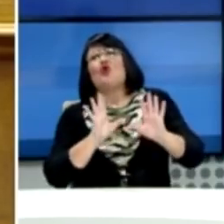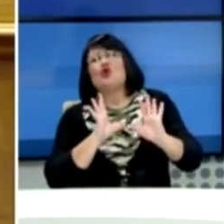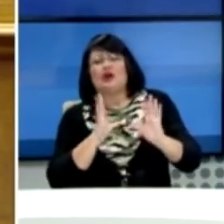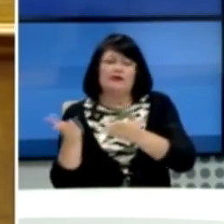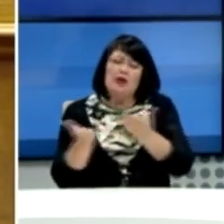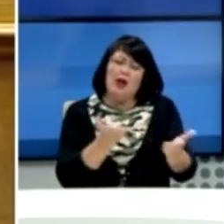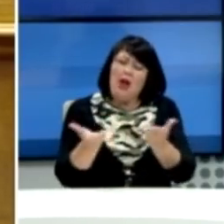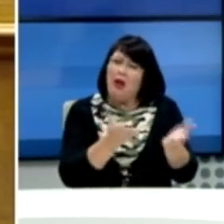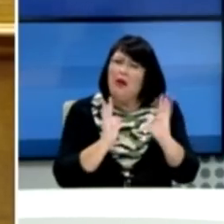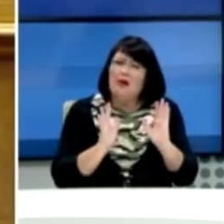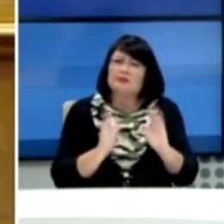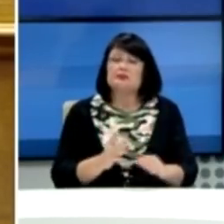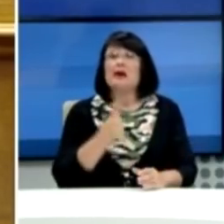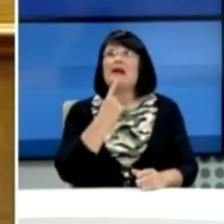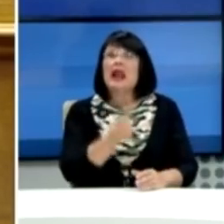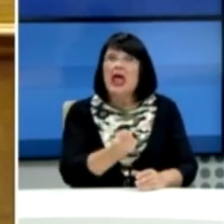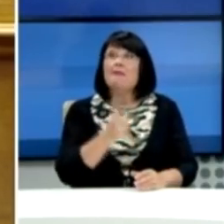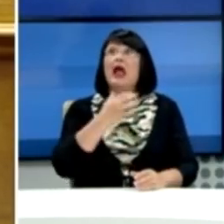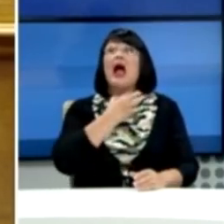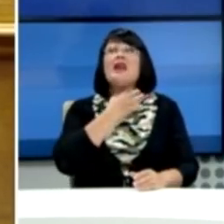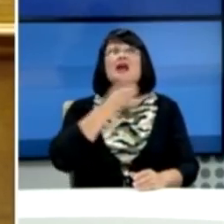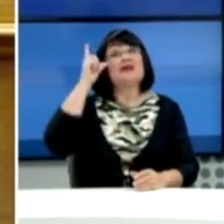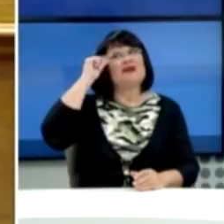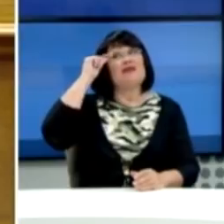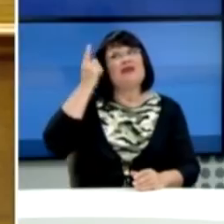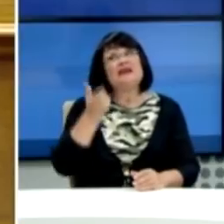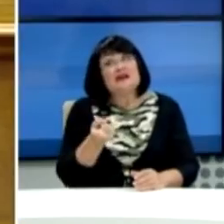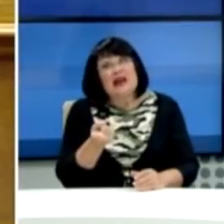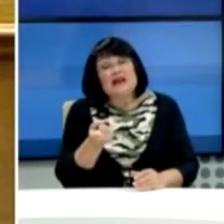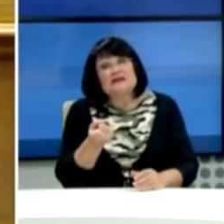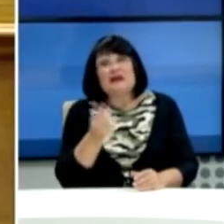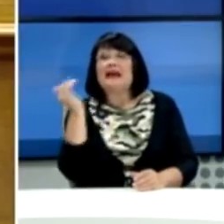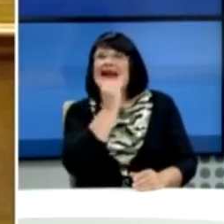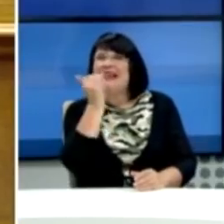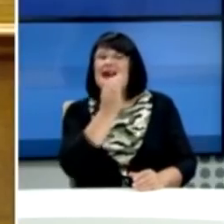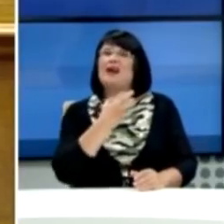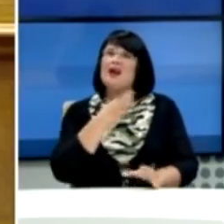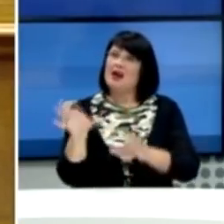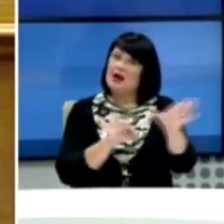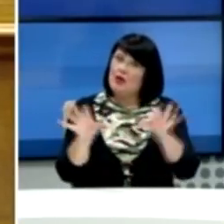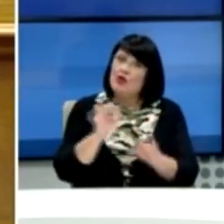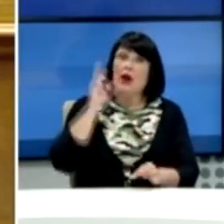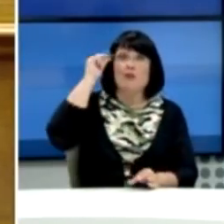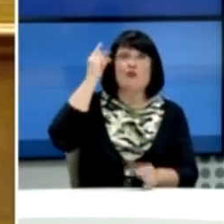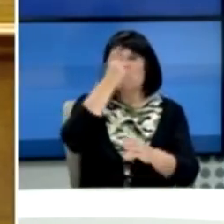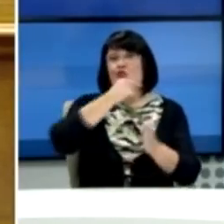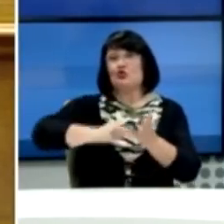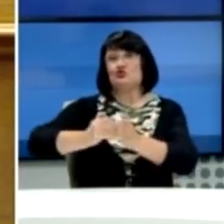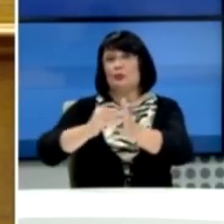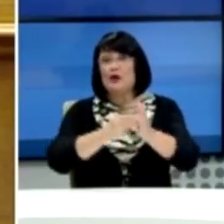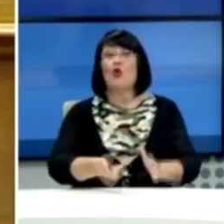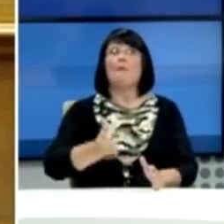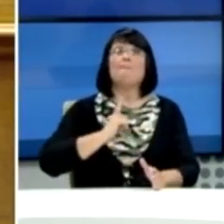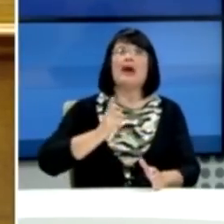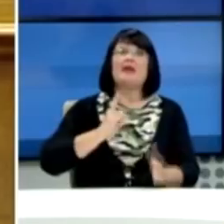να δοθούν, λέμε εμείς, για τις ανάγκες των φοιτητών και να προσληφθεί άμεσα εκπαιδευτικό προσωπικό που περιμένει